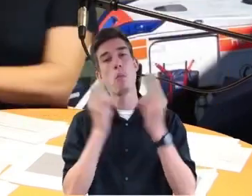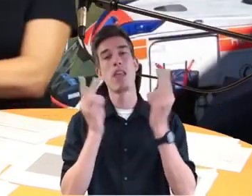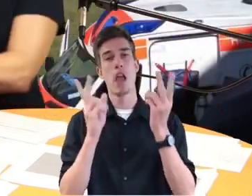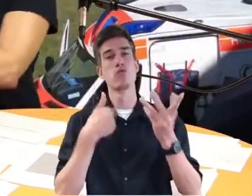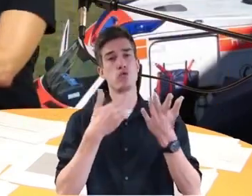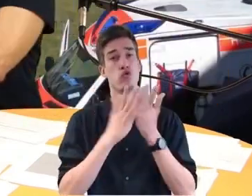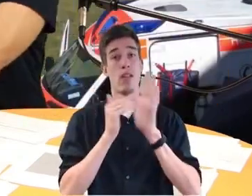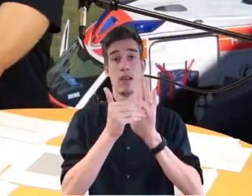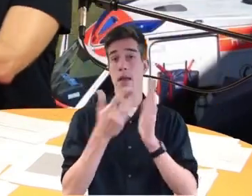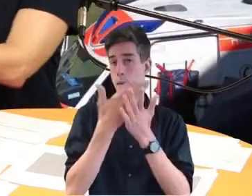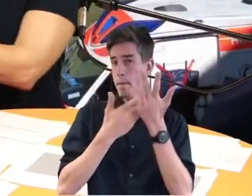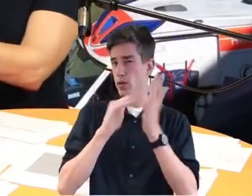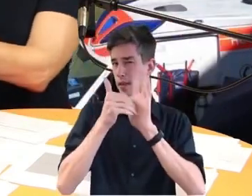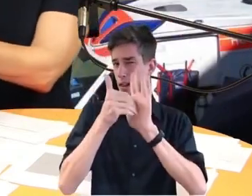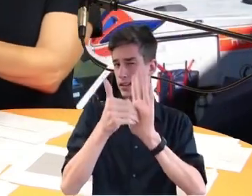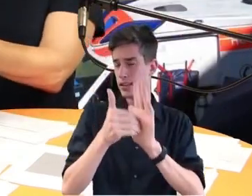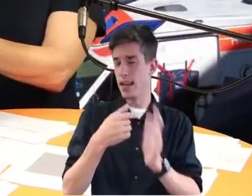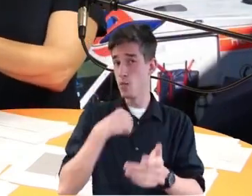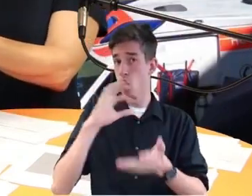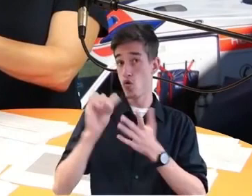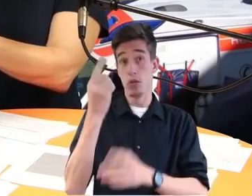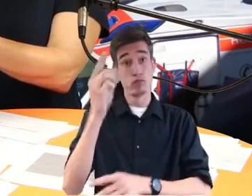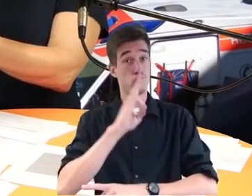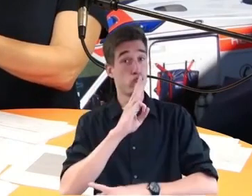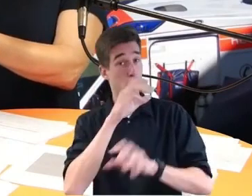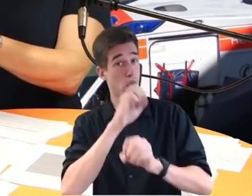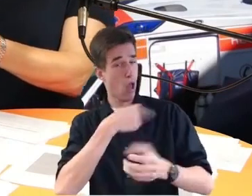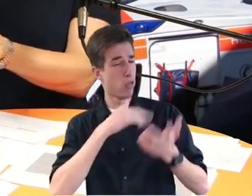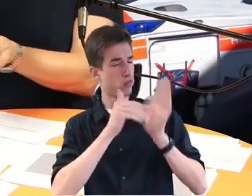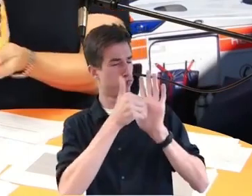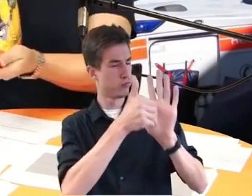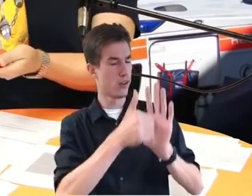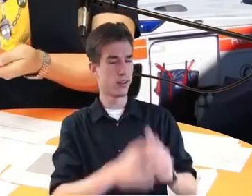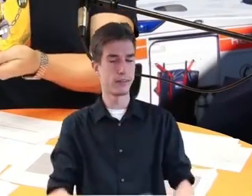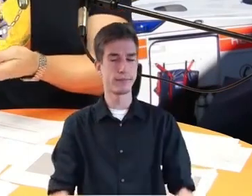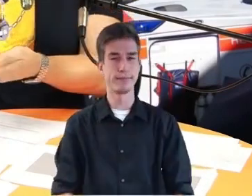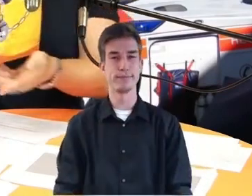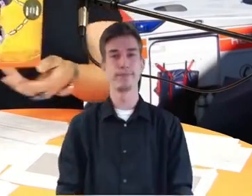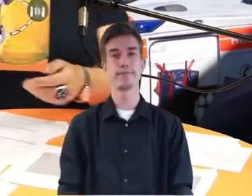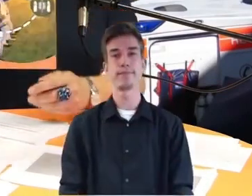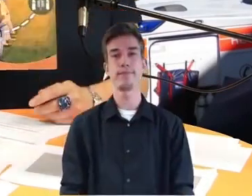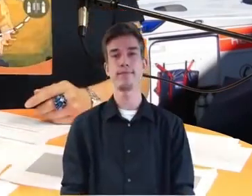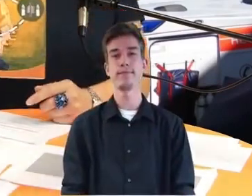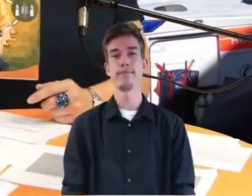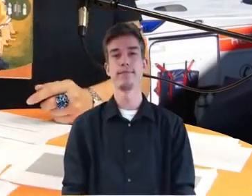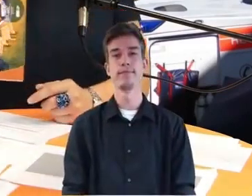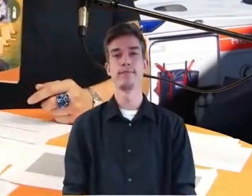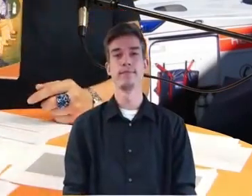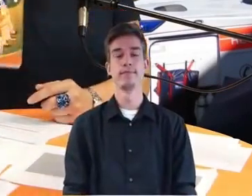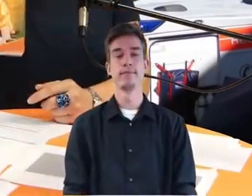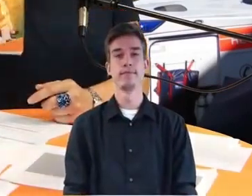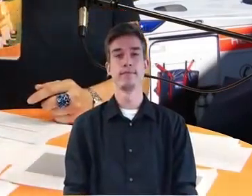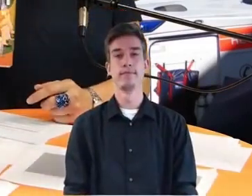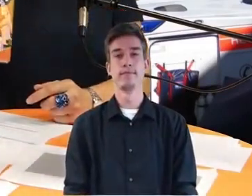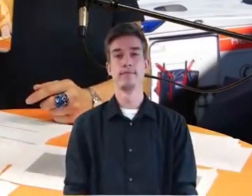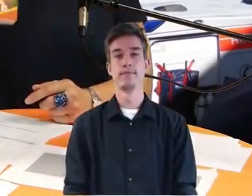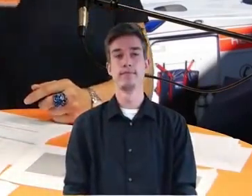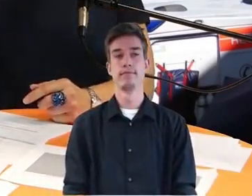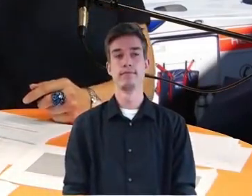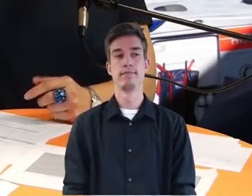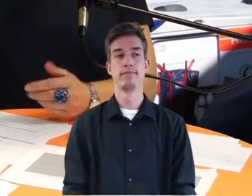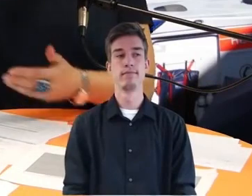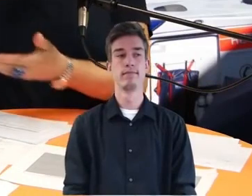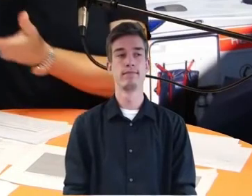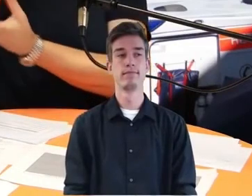mitgebracht. Oh, ich hoffe, das sieht man. Ich mache mal, während Sie reden, genau. Mache ich mal hier wieder den. Genau. Also das